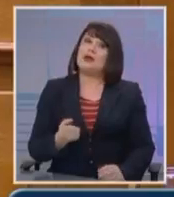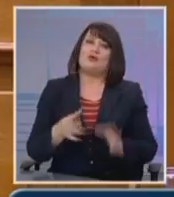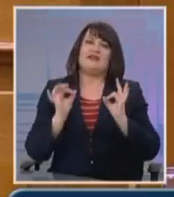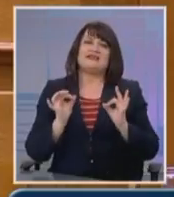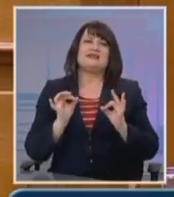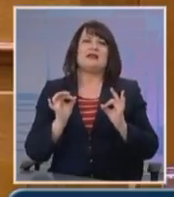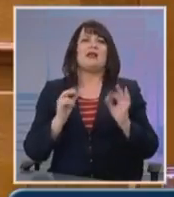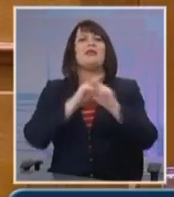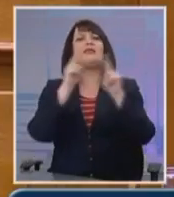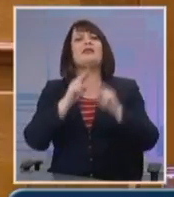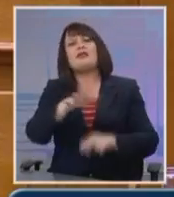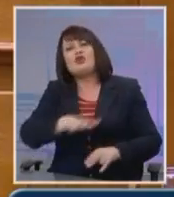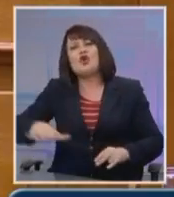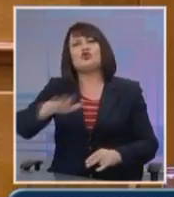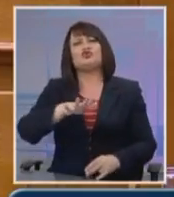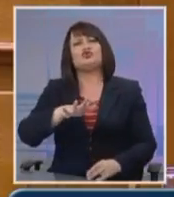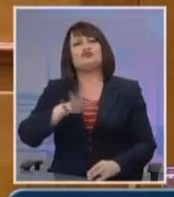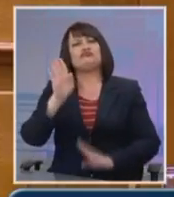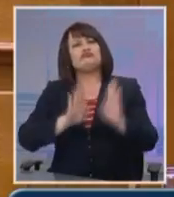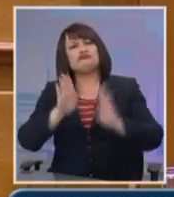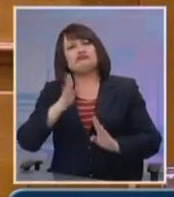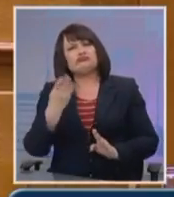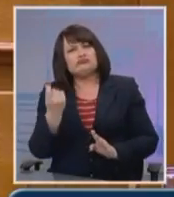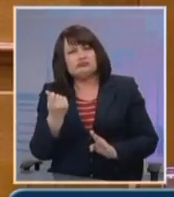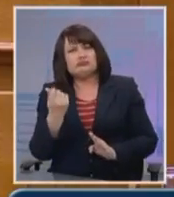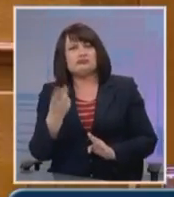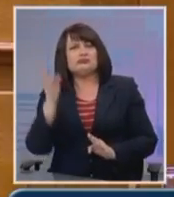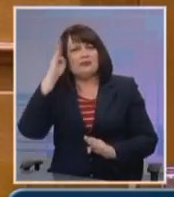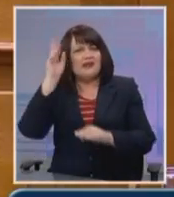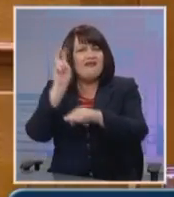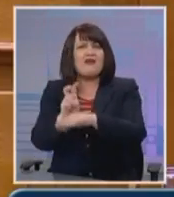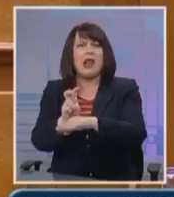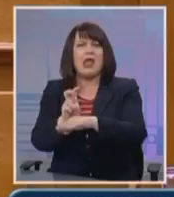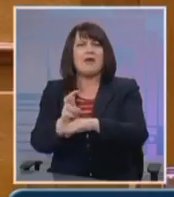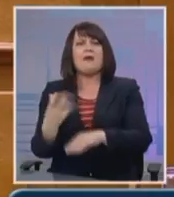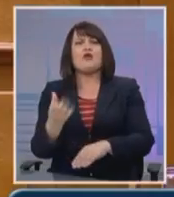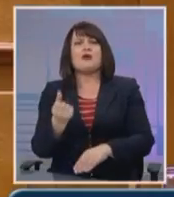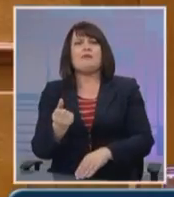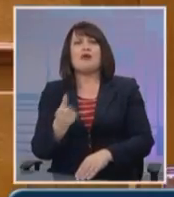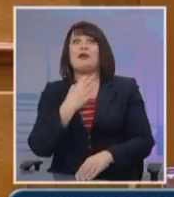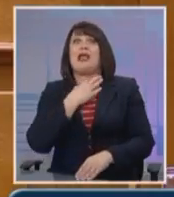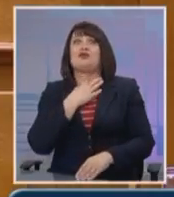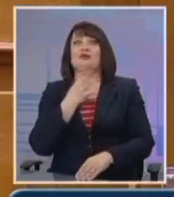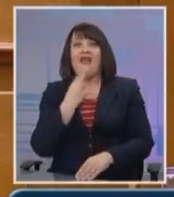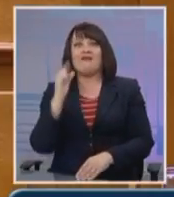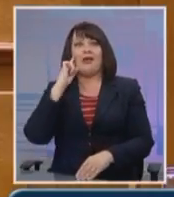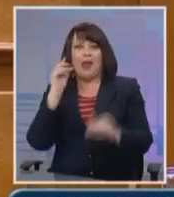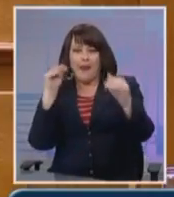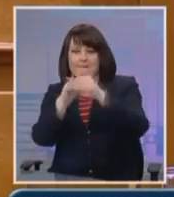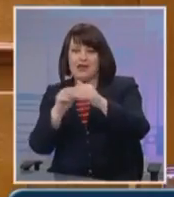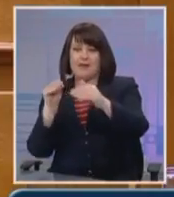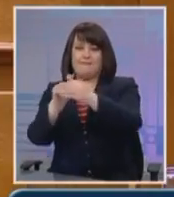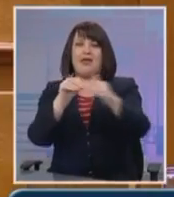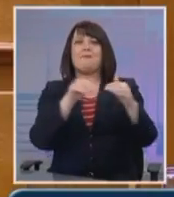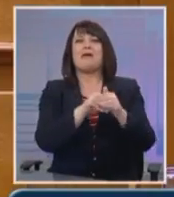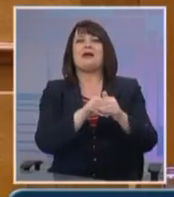διεθνές χρηματοπιστωτικό σύστημα σημαντικά ανενεργά κεφάλαια που αναζητούν επενδυτικές ευκαιρίες. Και η